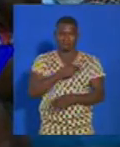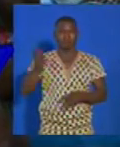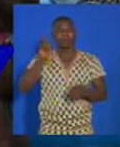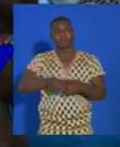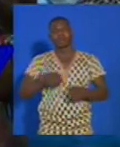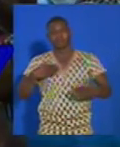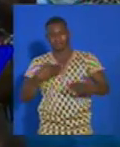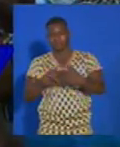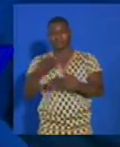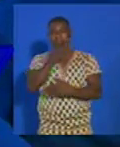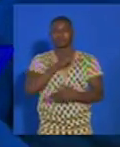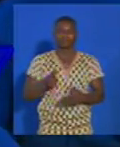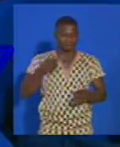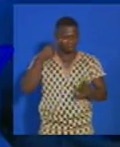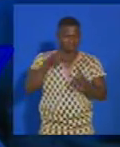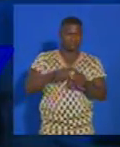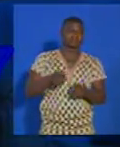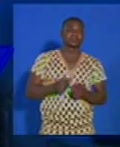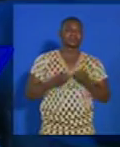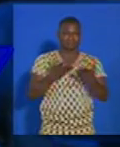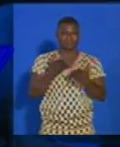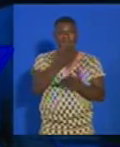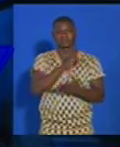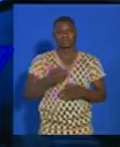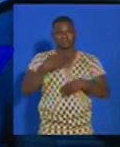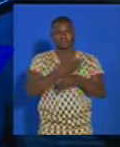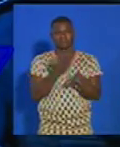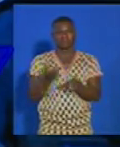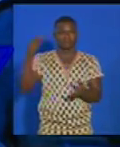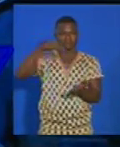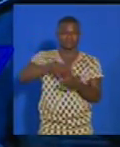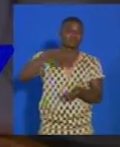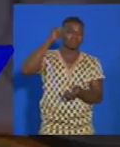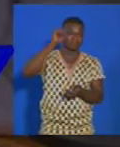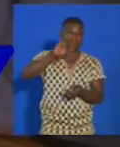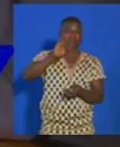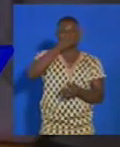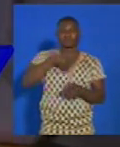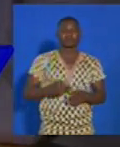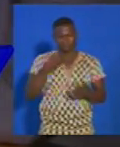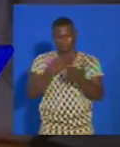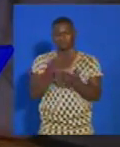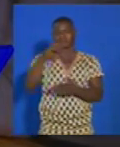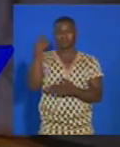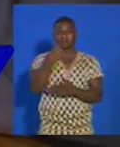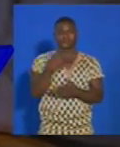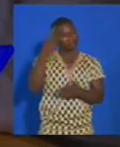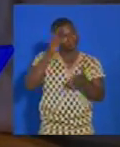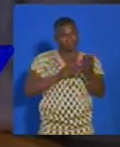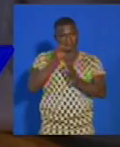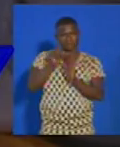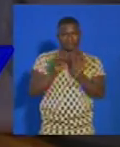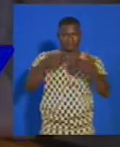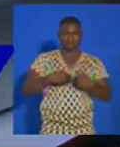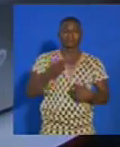atteindre les objectifs à nous assignés. Créé en 2008, le Fonds permanent pour le développement des collectivités territoriales a une vision d'ici